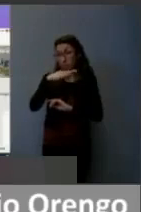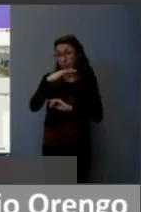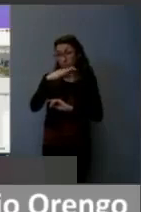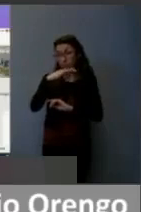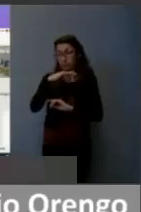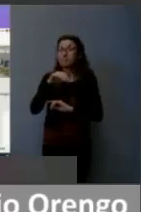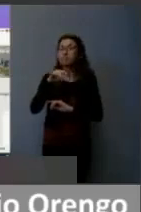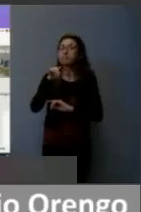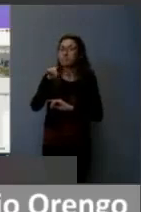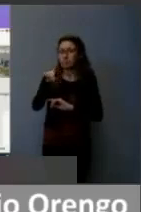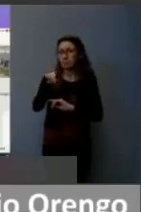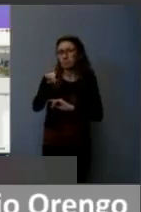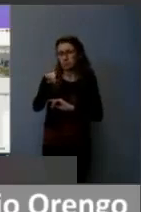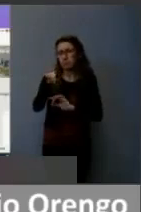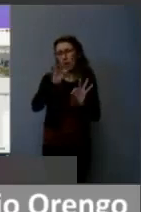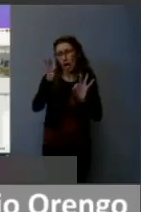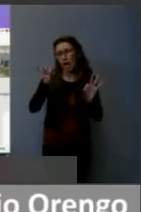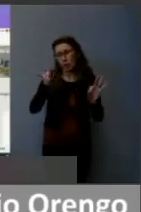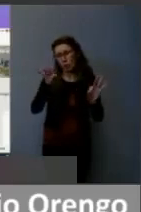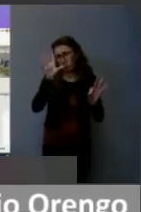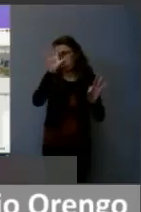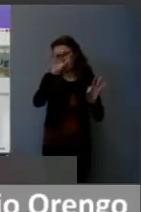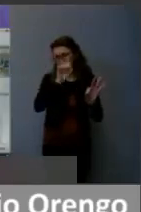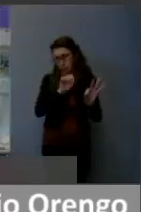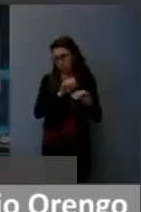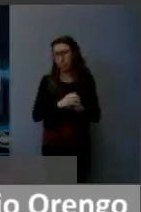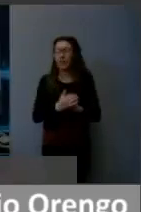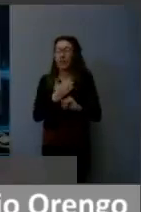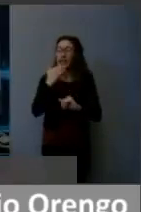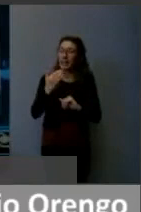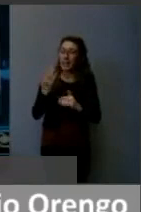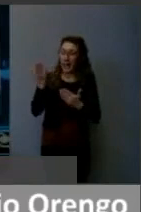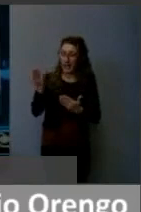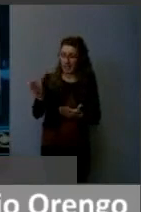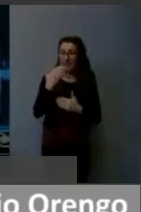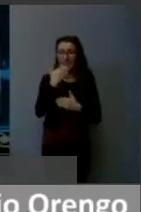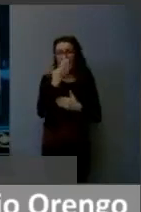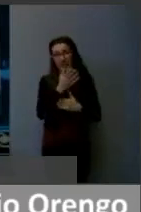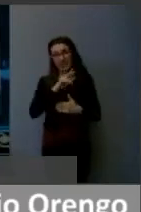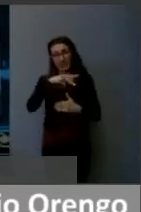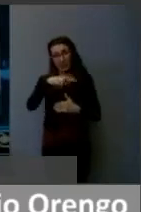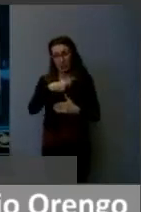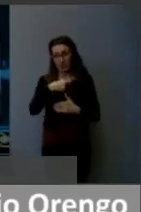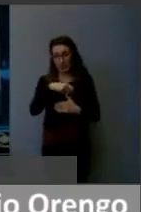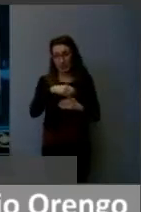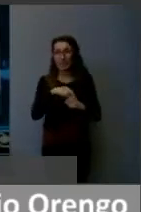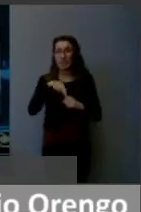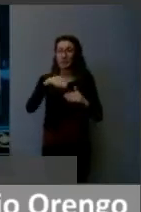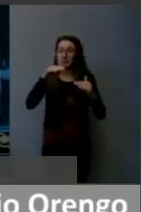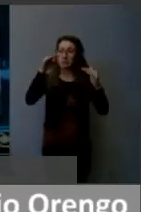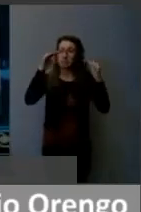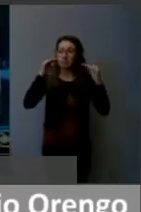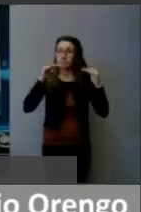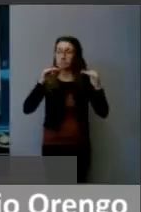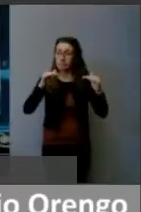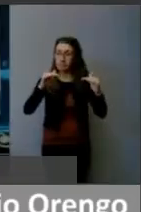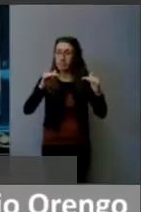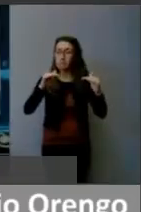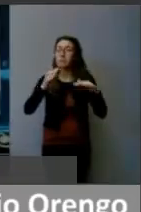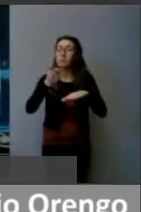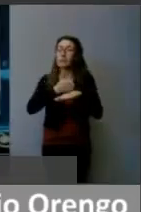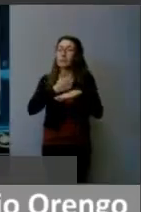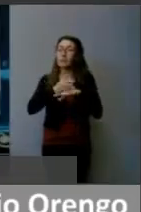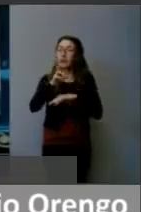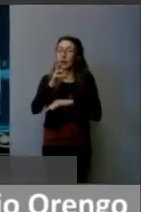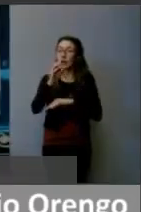ha recepito. Grazie. Grazie a lei, Vicepresidente. Passiamo alla interrogazione del